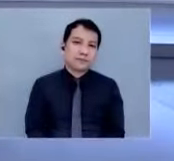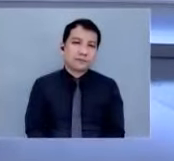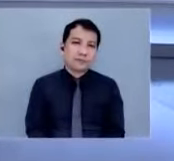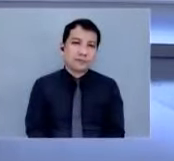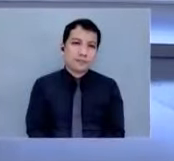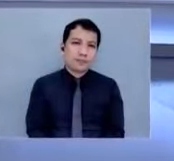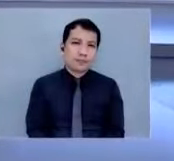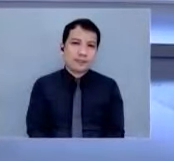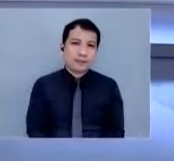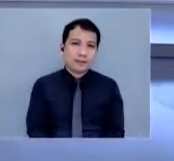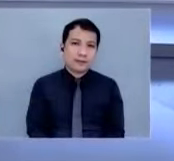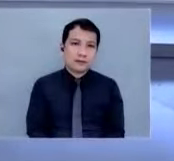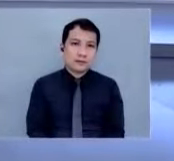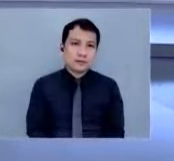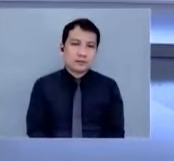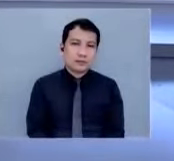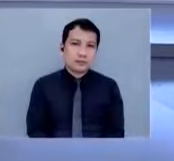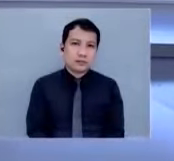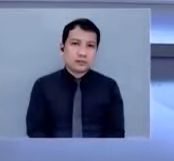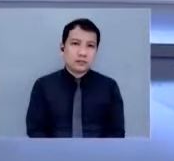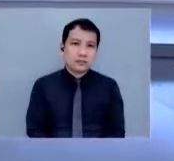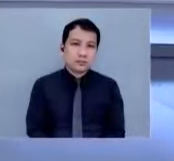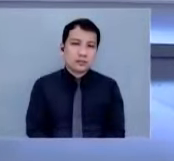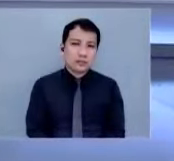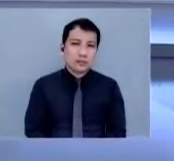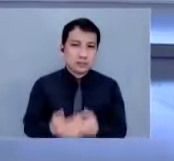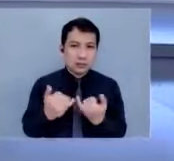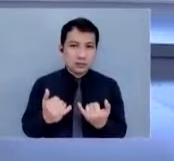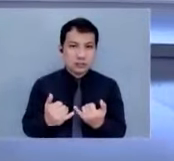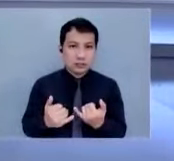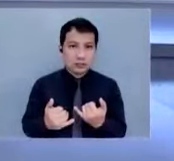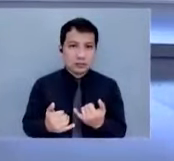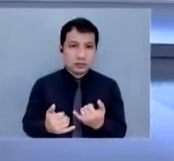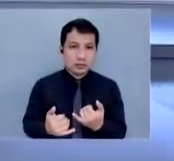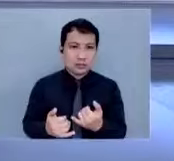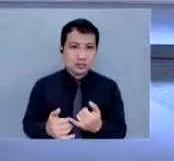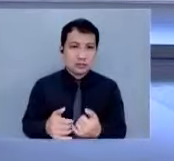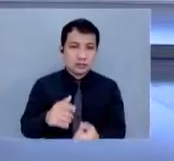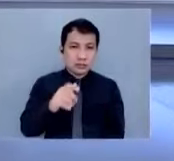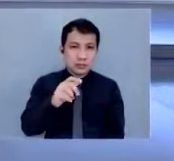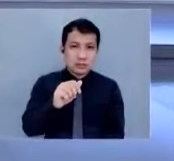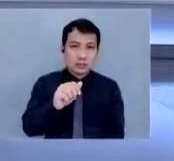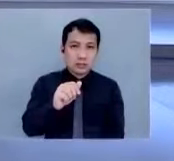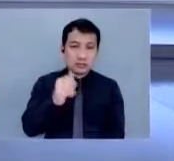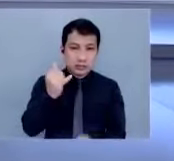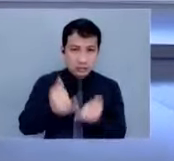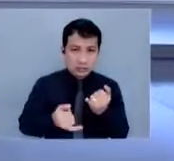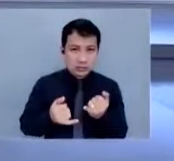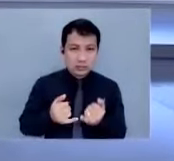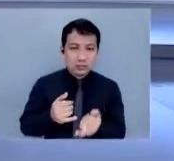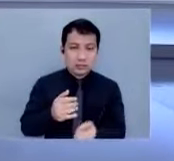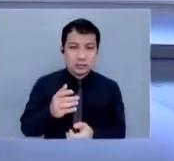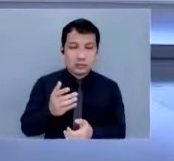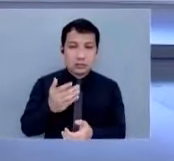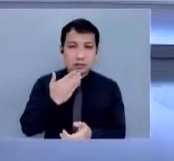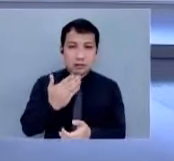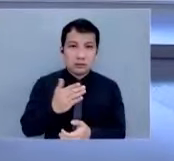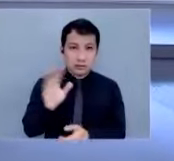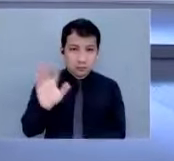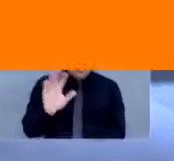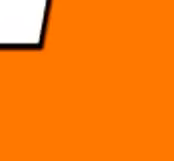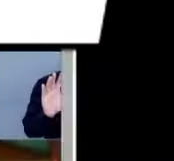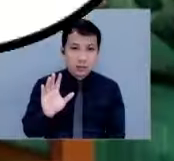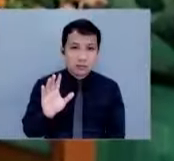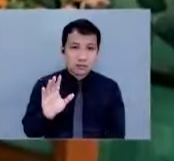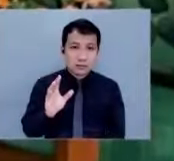Mga kapatid, sa huling pagkakataon, muling na maalam si Andy Eigenman sa kanyang namayapang ina na si Jacqueline Jose.